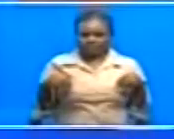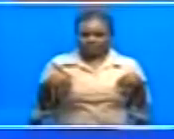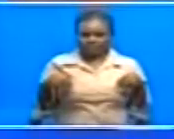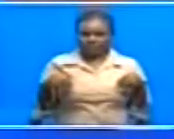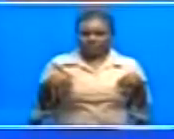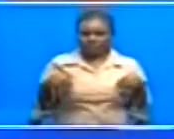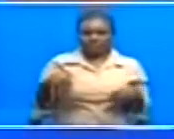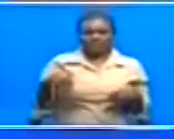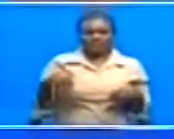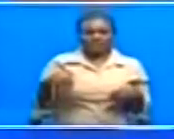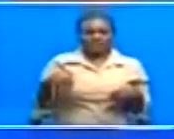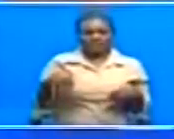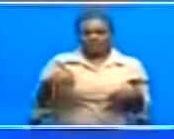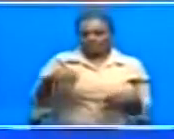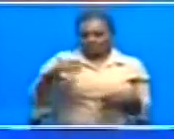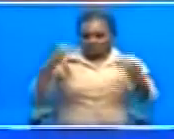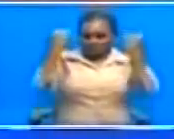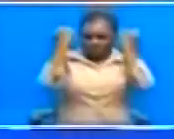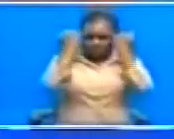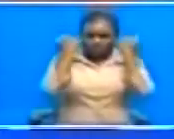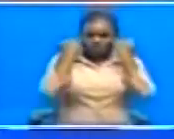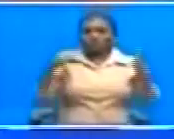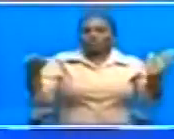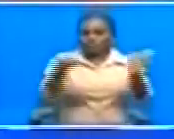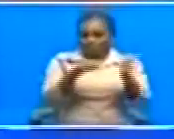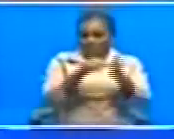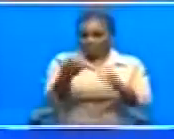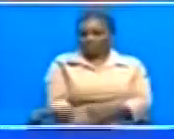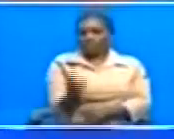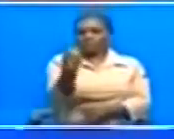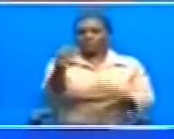we would cause judicial anarchy,